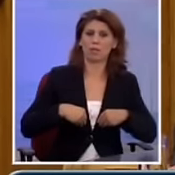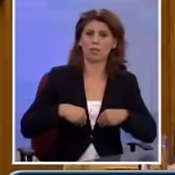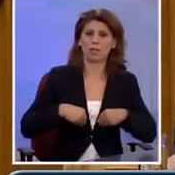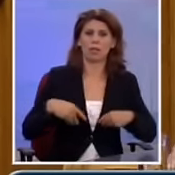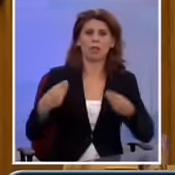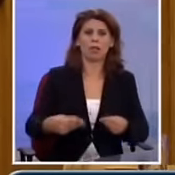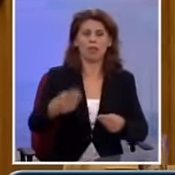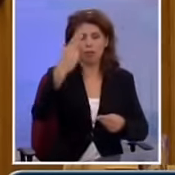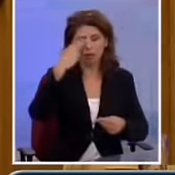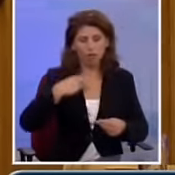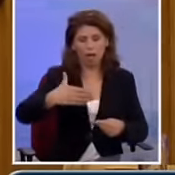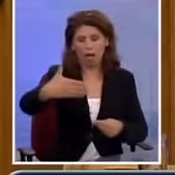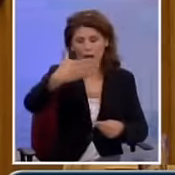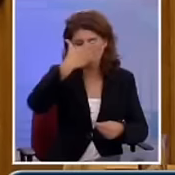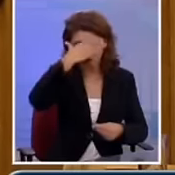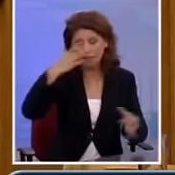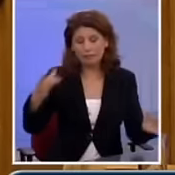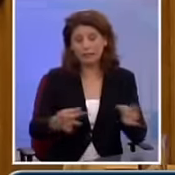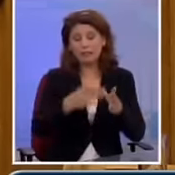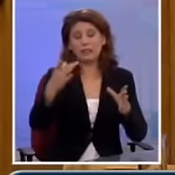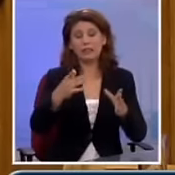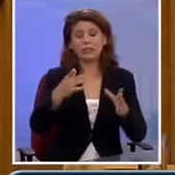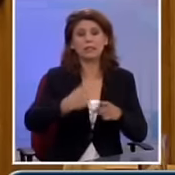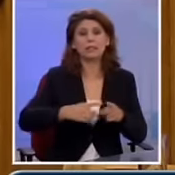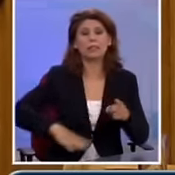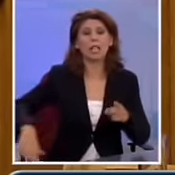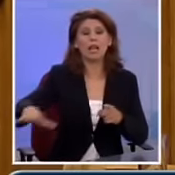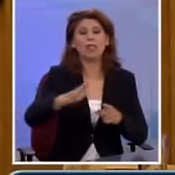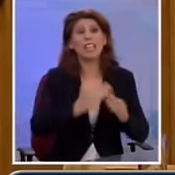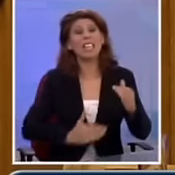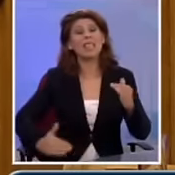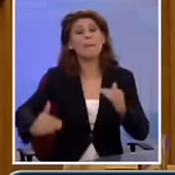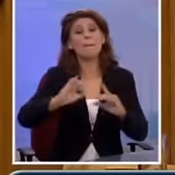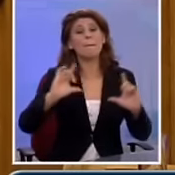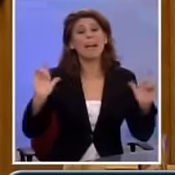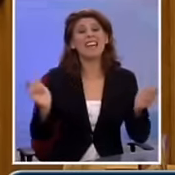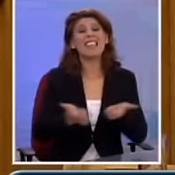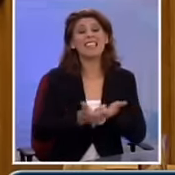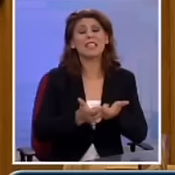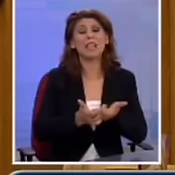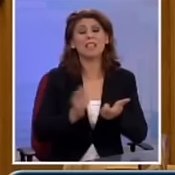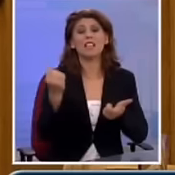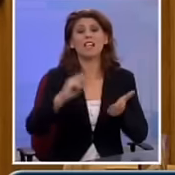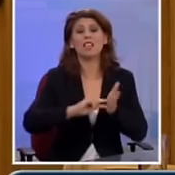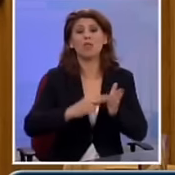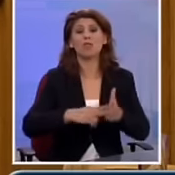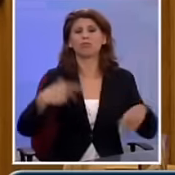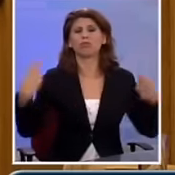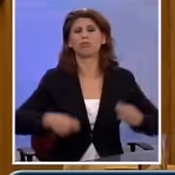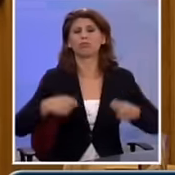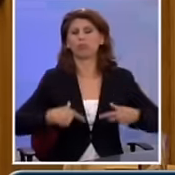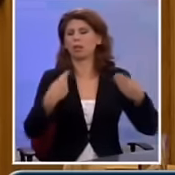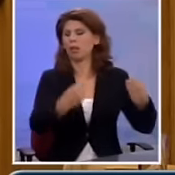τυφλά τις τύχες της χώρας σε οικονομικές υπερεθνικές ελίτ. Αυτή η